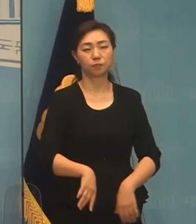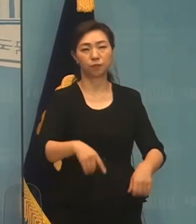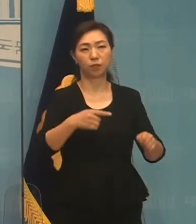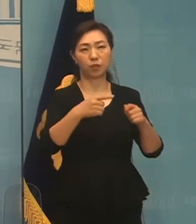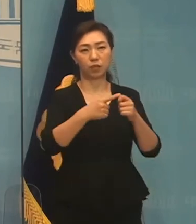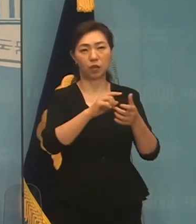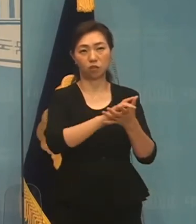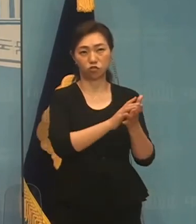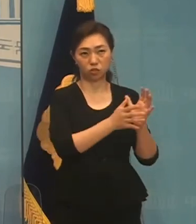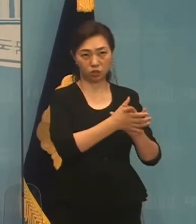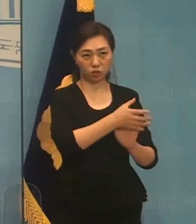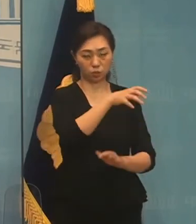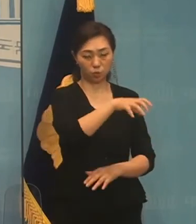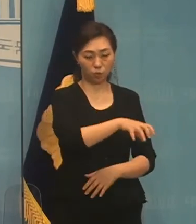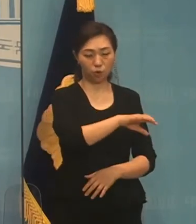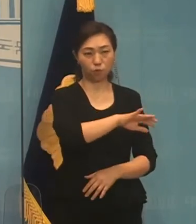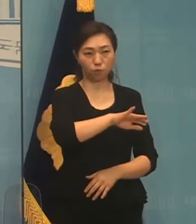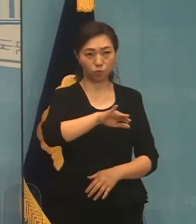유치원부터